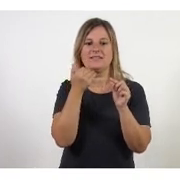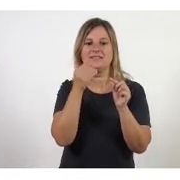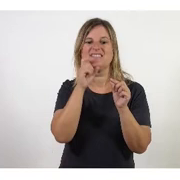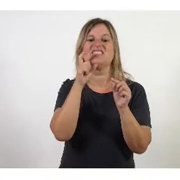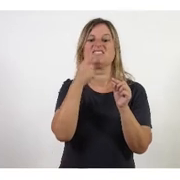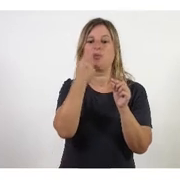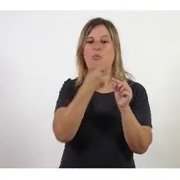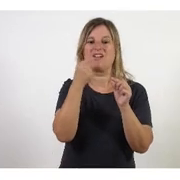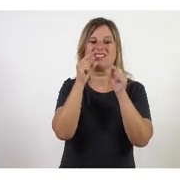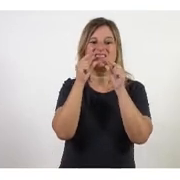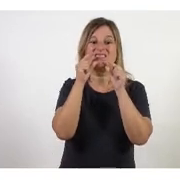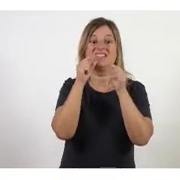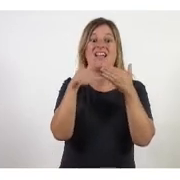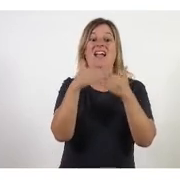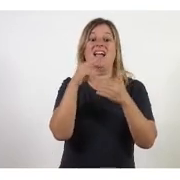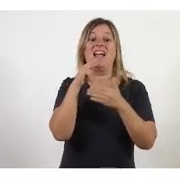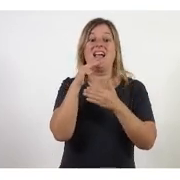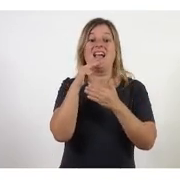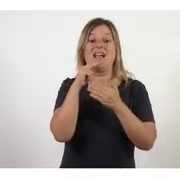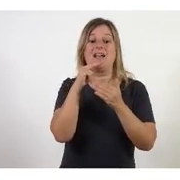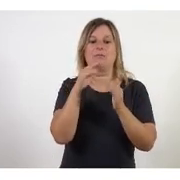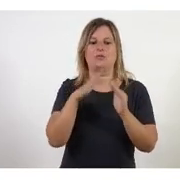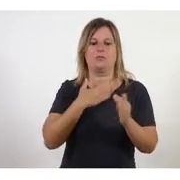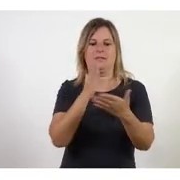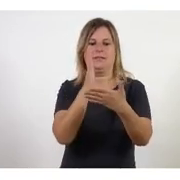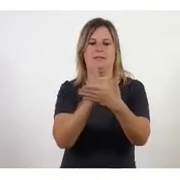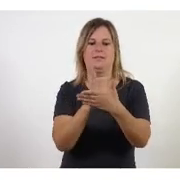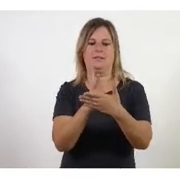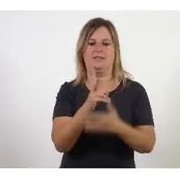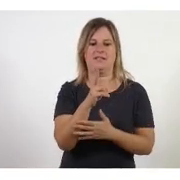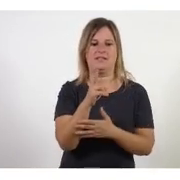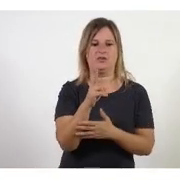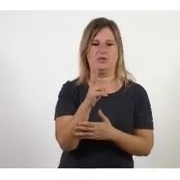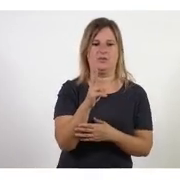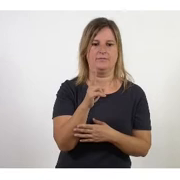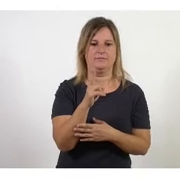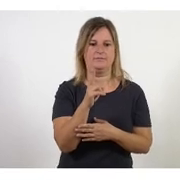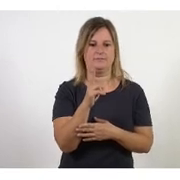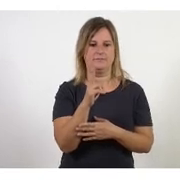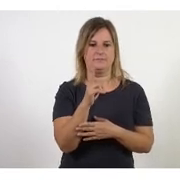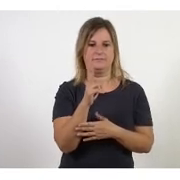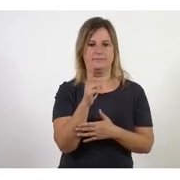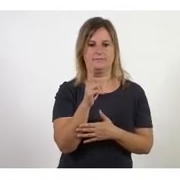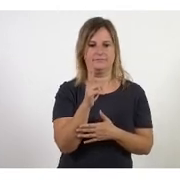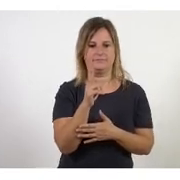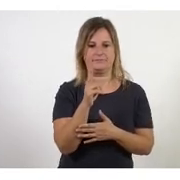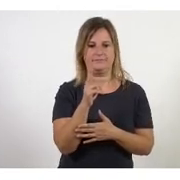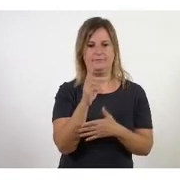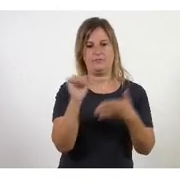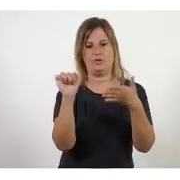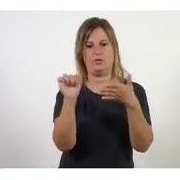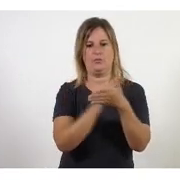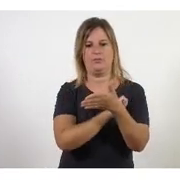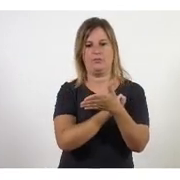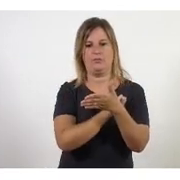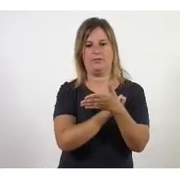amb la boca ja està a punt de començar a parlar. Doncs aquí faig tisorada i em carrego, elimino la cua del